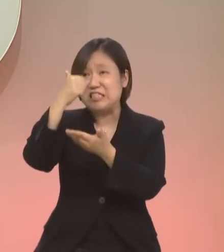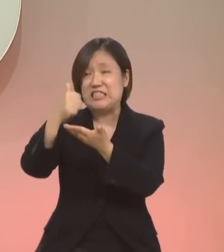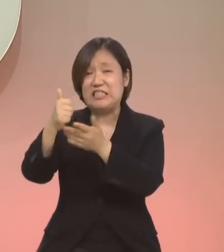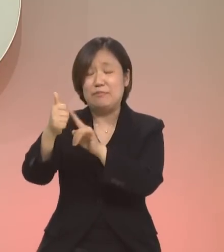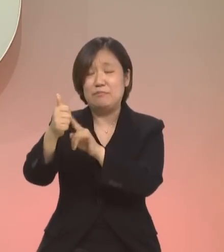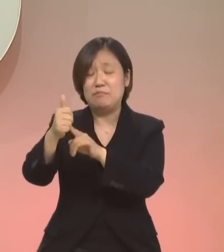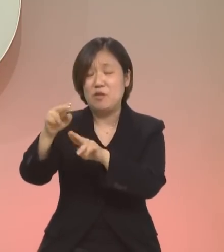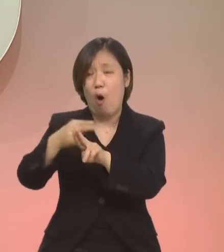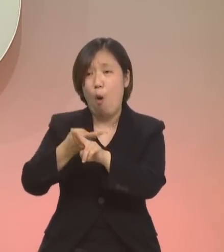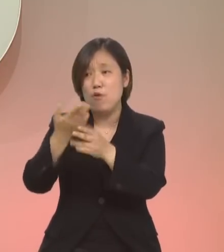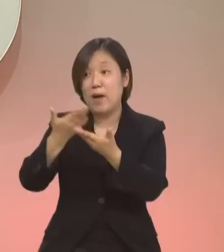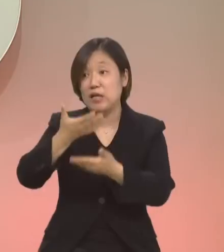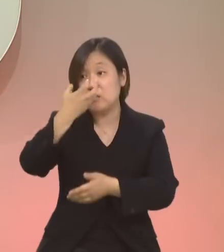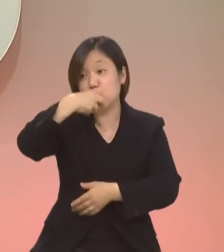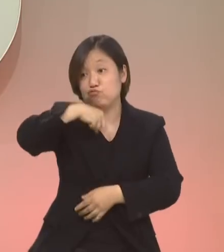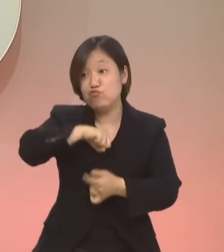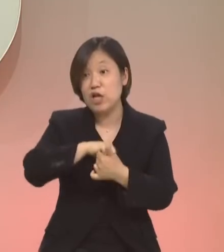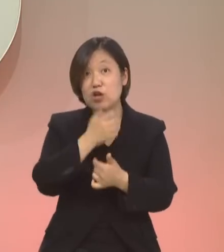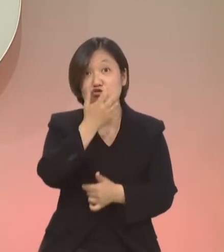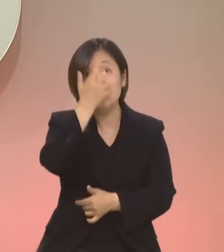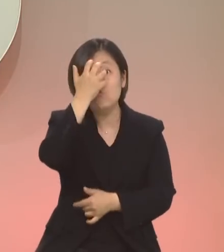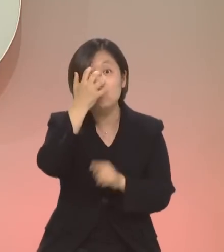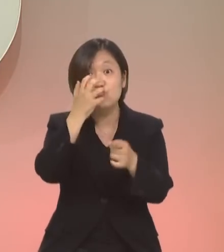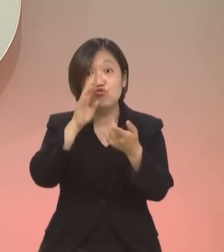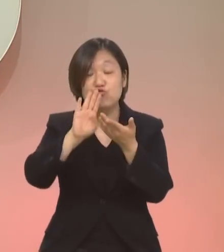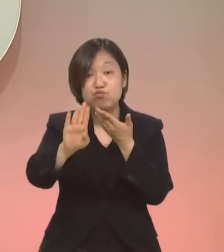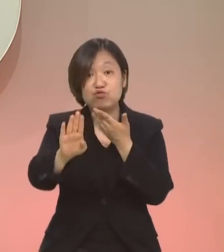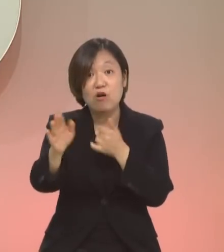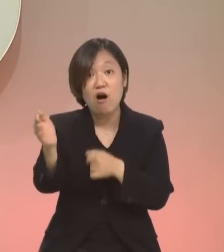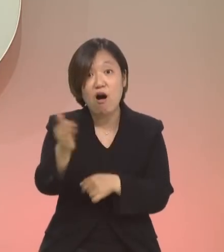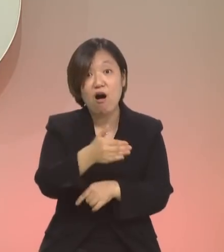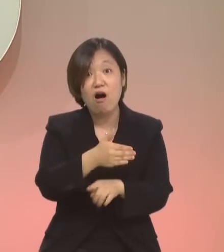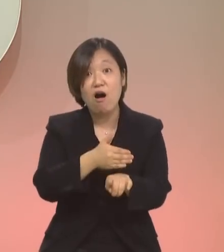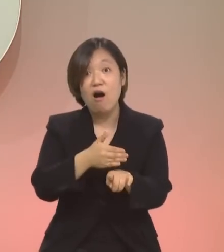받아서 입에 꿀꺽 삼키는 그 꿈이 아